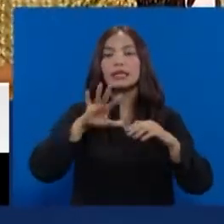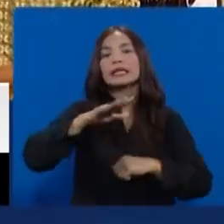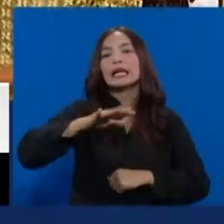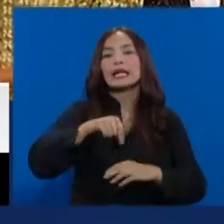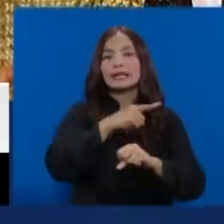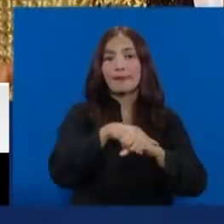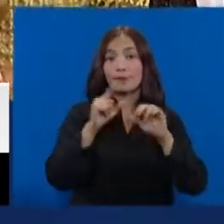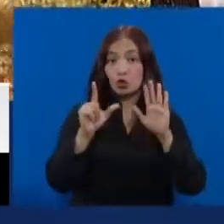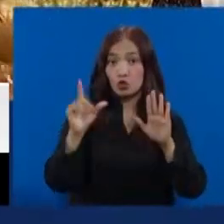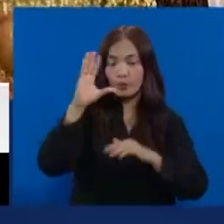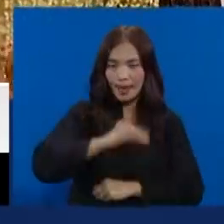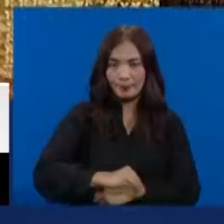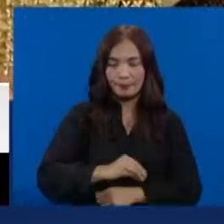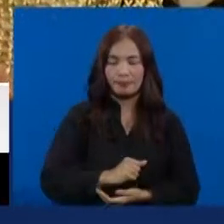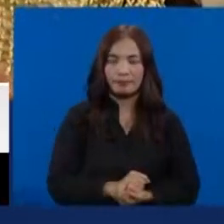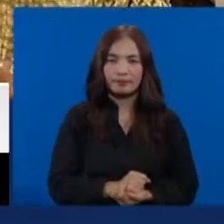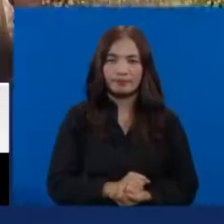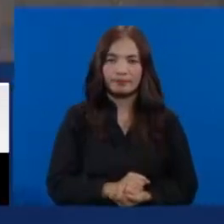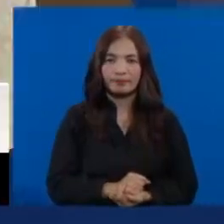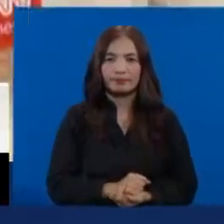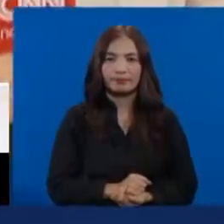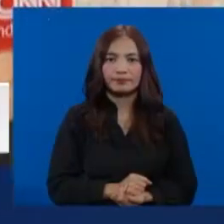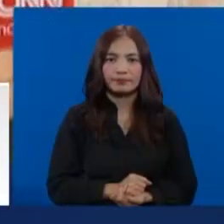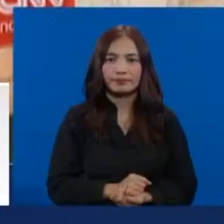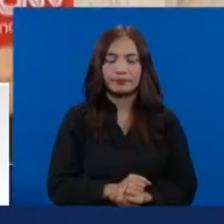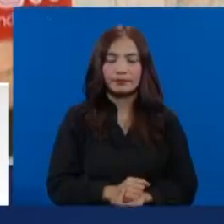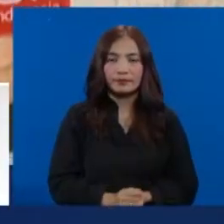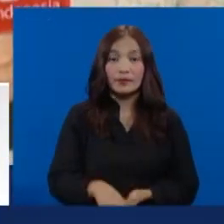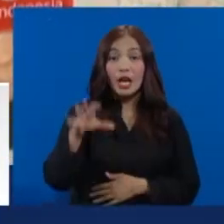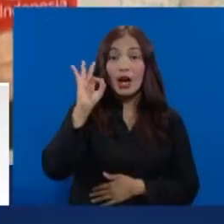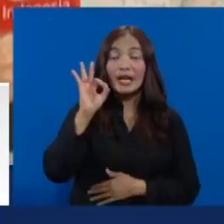7 malam. Beni. Nova Nayantaka melaporkan